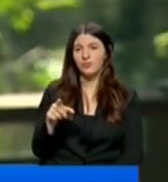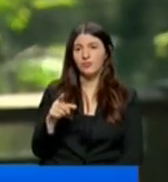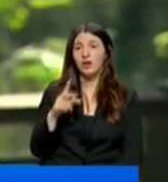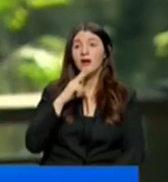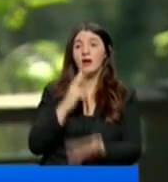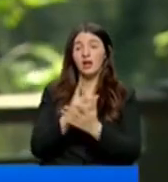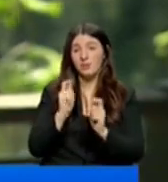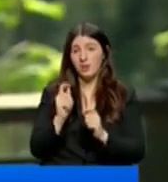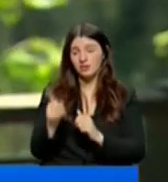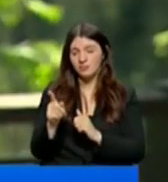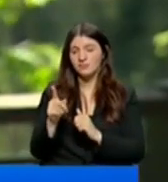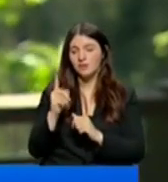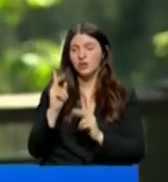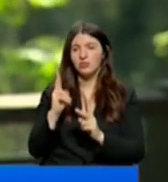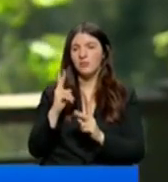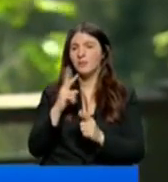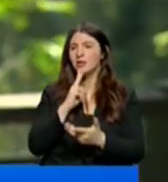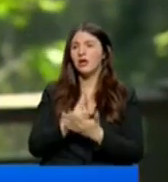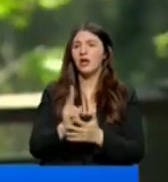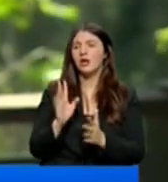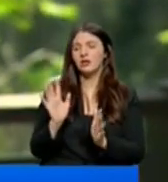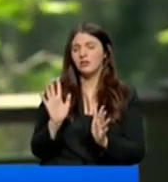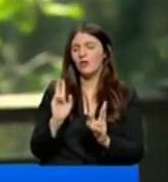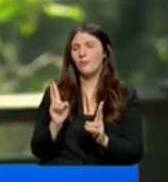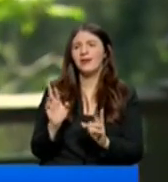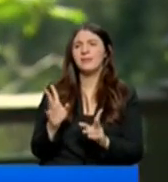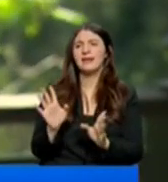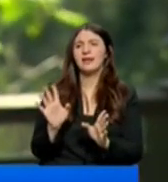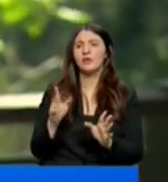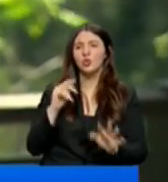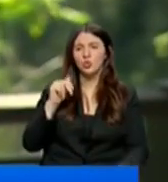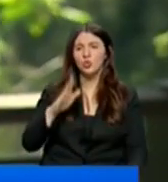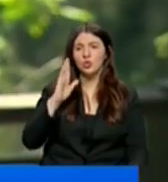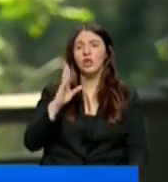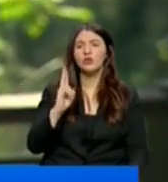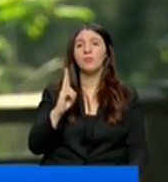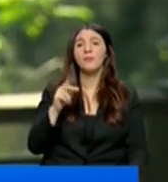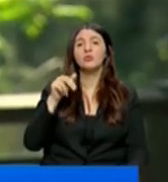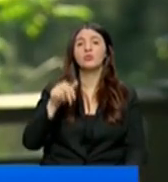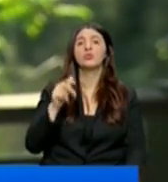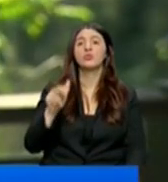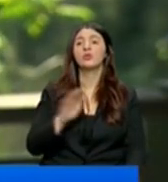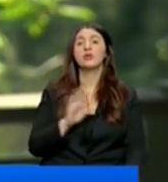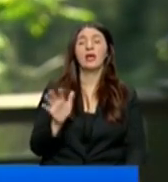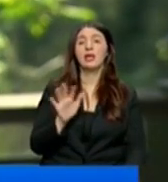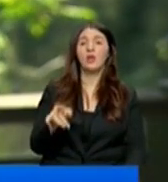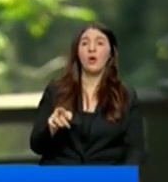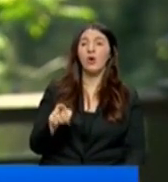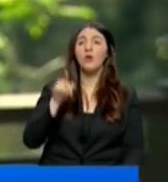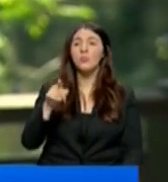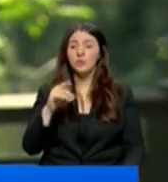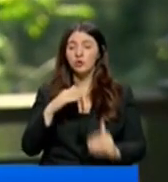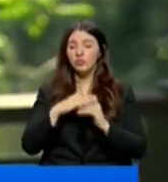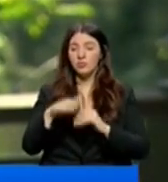Karar alırken sıradan bir karar değildi aslında o. Yürürken de sıradan bir yürüyüş değildi o. Bu